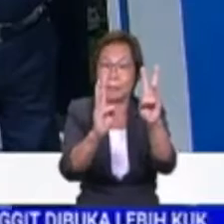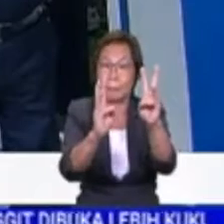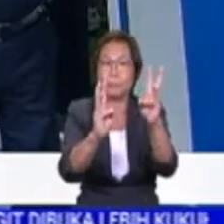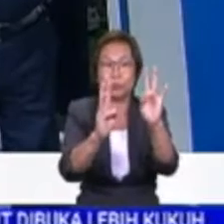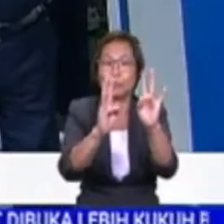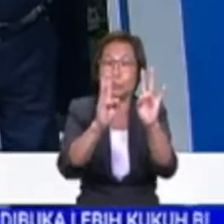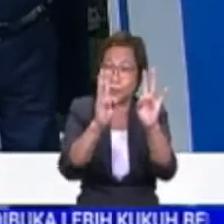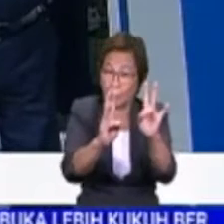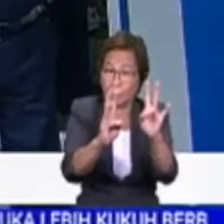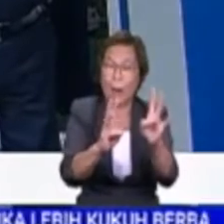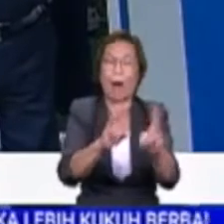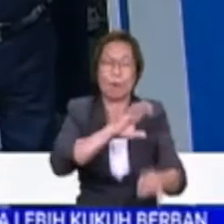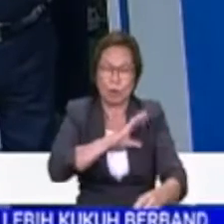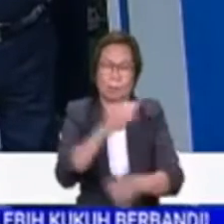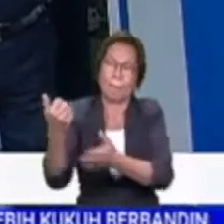anggota bantuan daripada